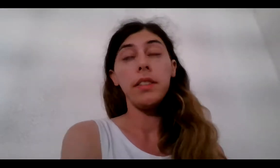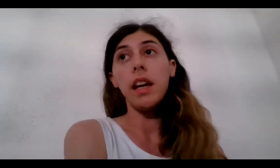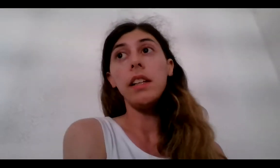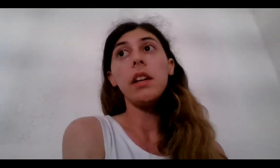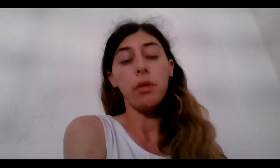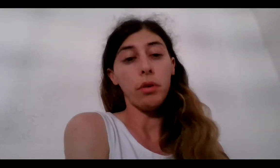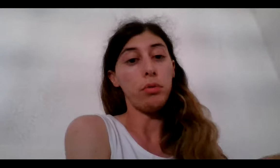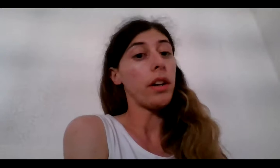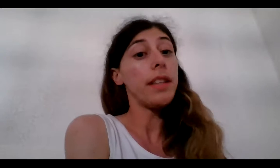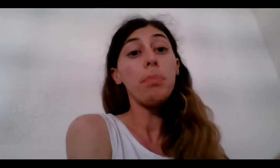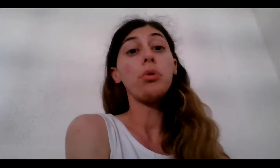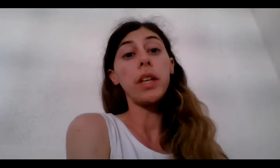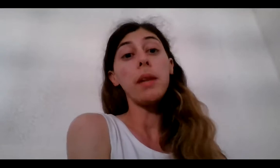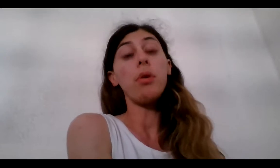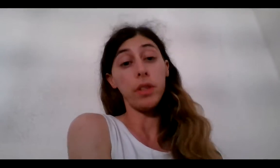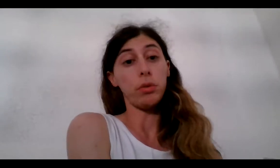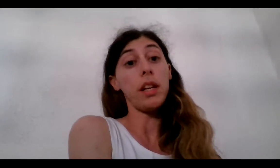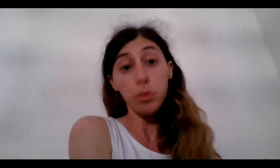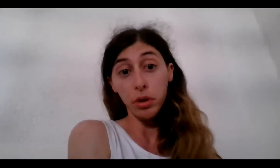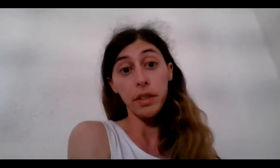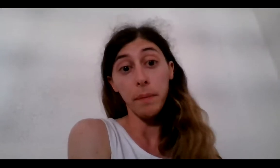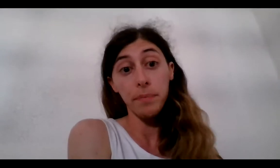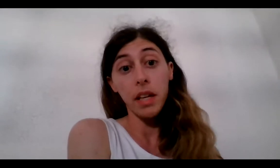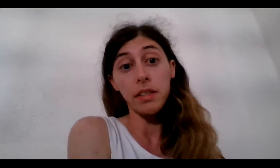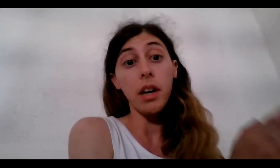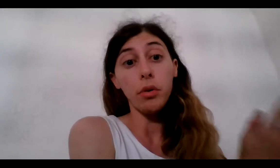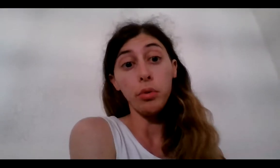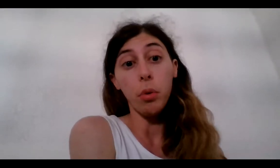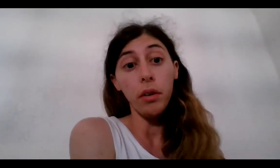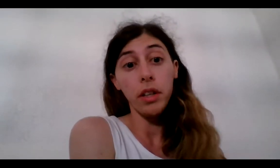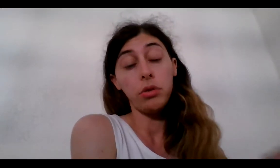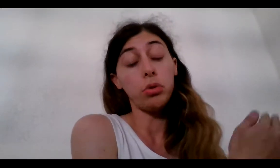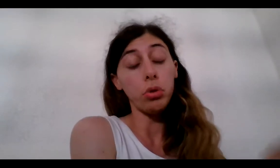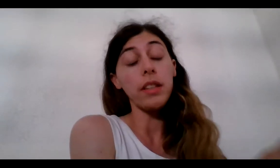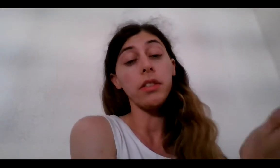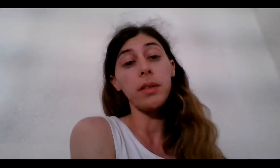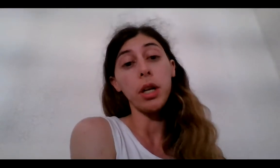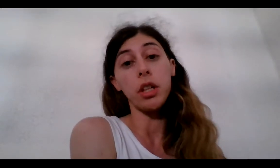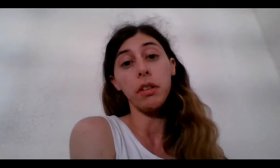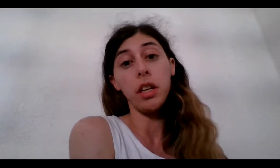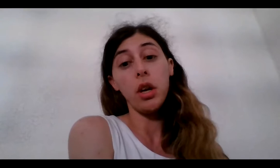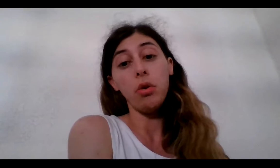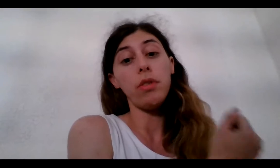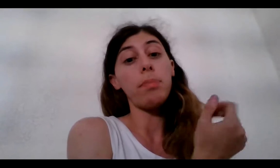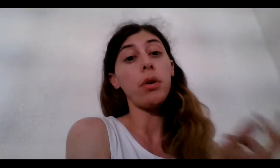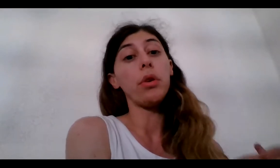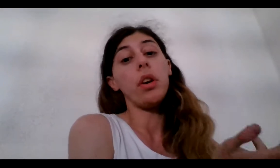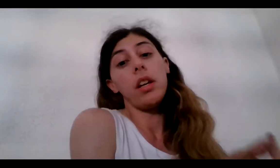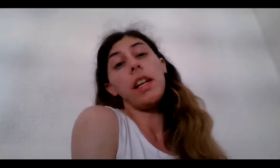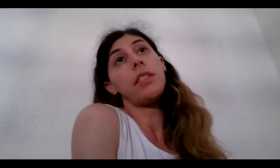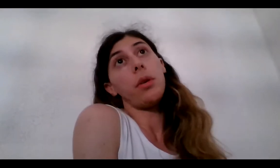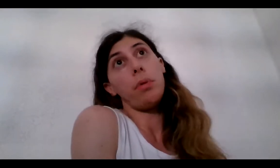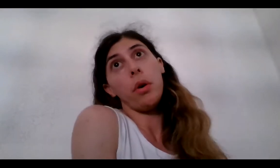droit d'aller voir n'importe quel professionnel de santé. Et ça, en droit, ce serait censé marcher. On va